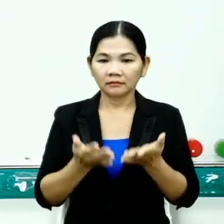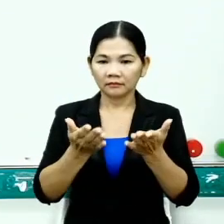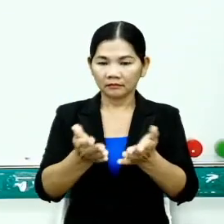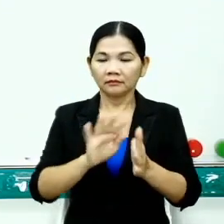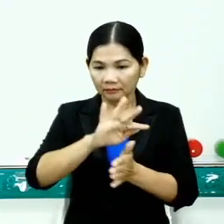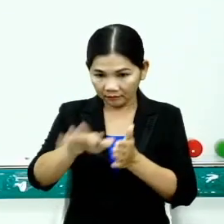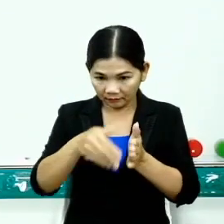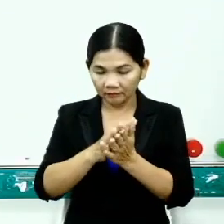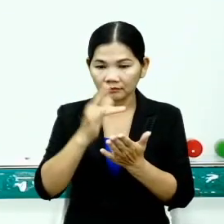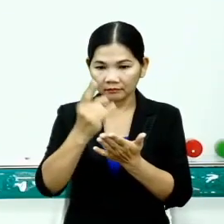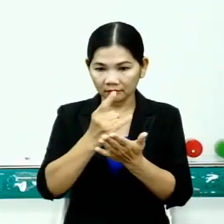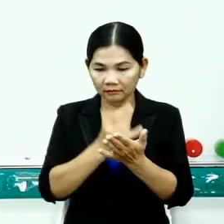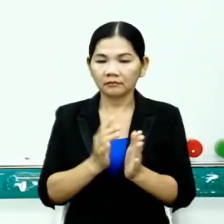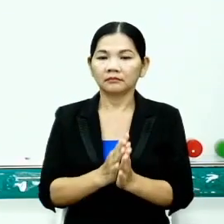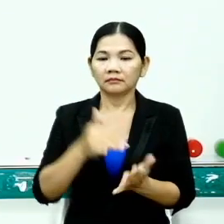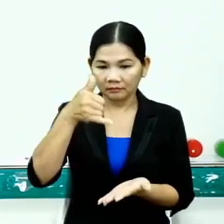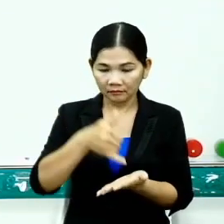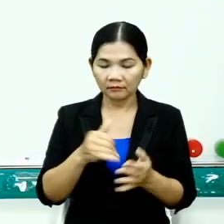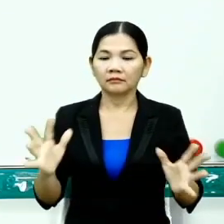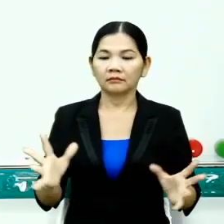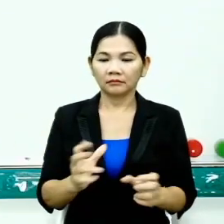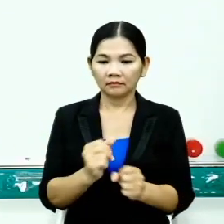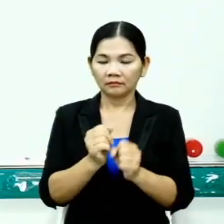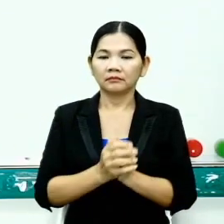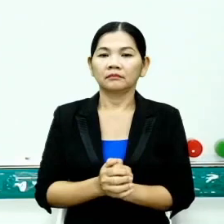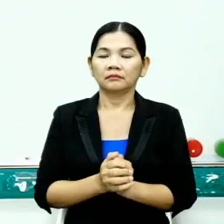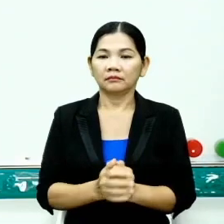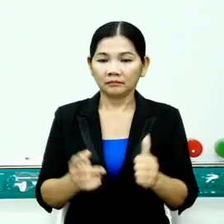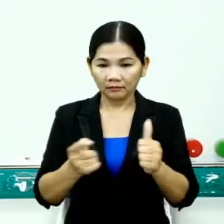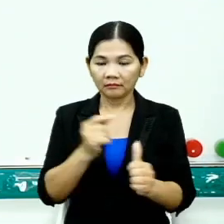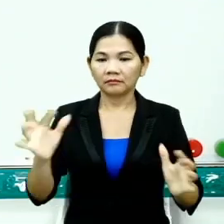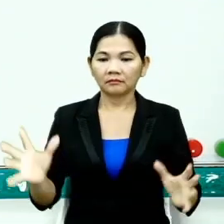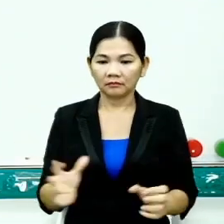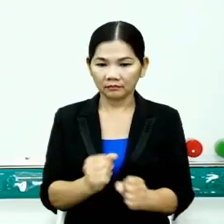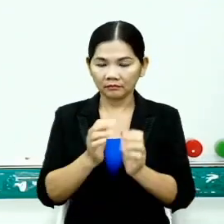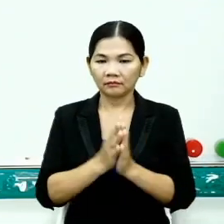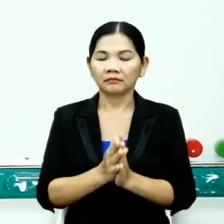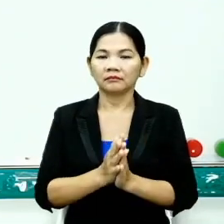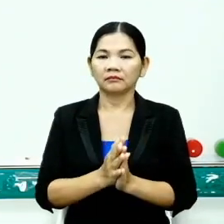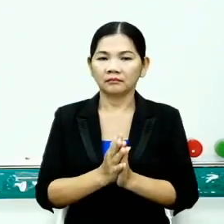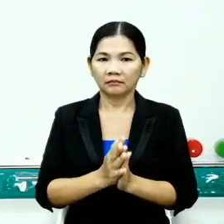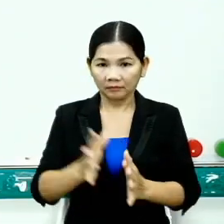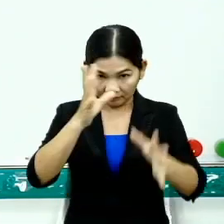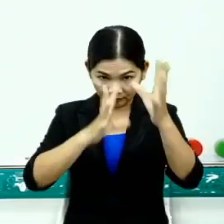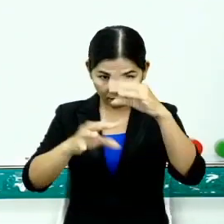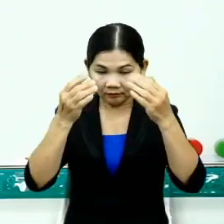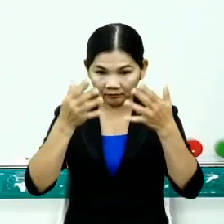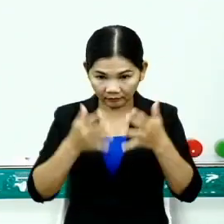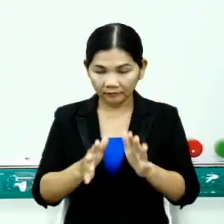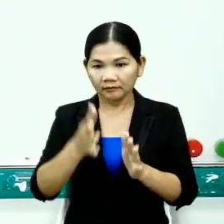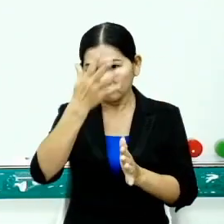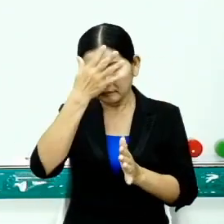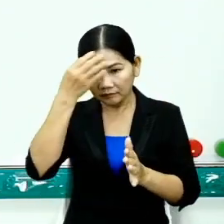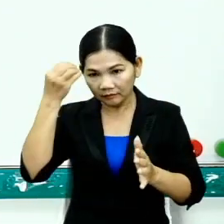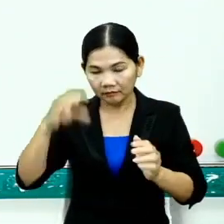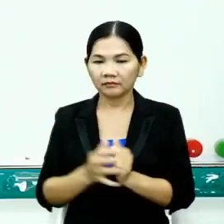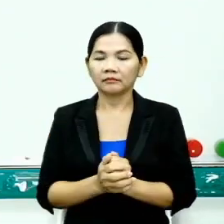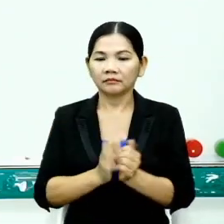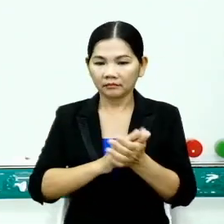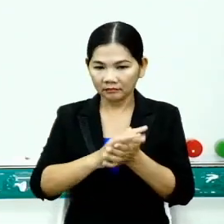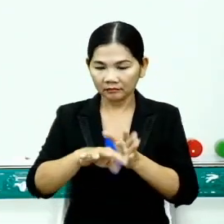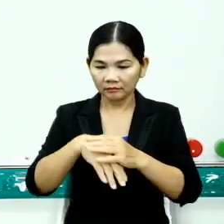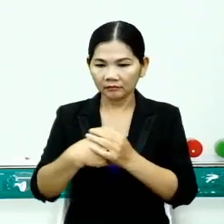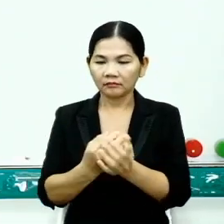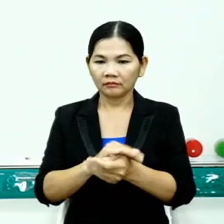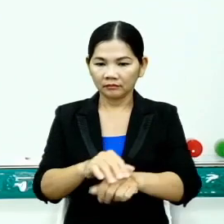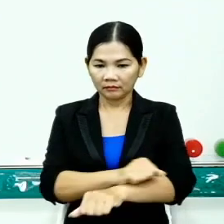អរគុណមេរៀនរបស់អ្នកគ្រូថ្ងៃនេះក៏ត្រូវបានបញ្ចប់ហើយមុនដល់បញ្ចប់បន្ទាប់ពីកូនបានសិក្សាជាមួយអ្នកគ្រូរួចកុំភ្លេចណាត្រូវលាងដៃជាមួយ